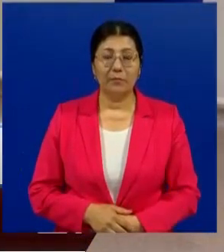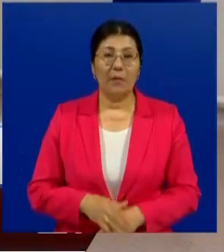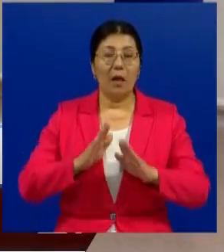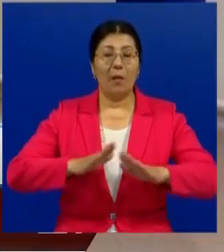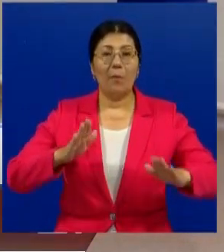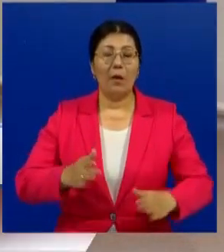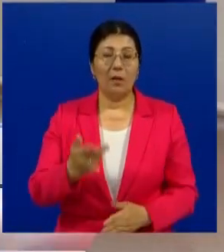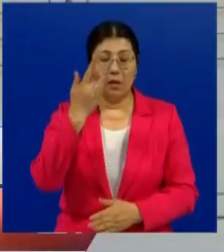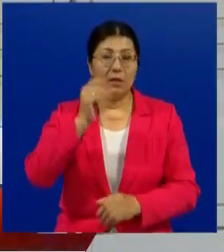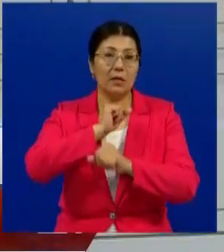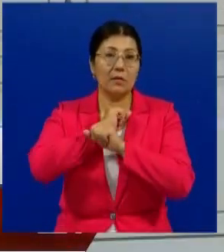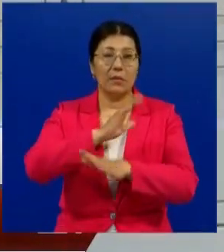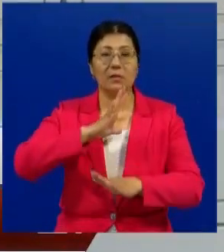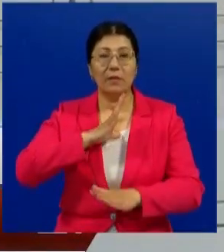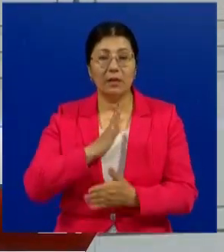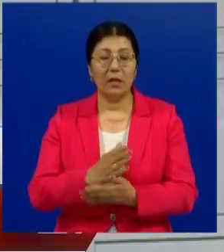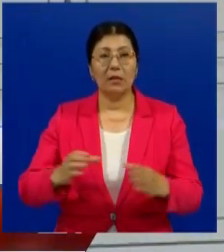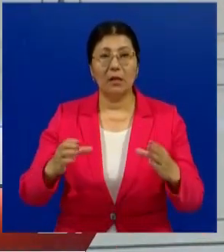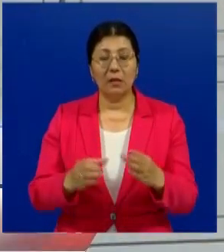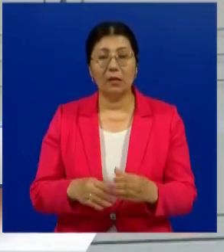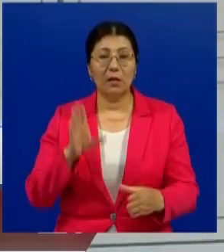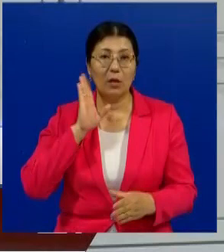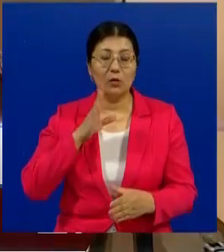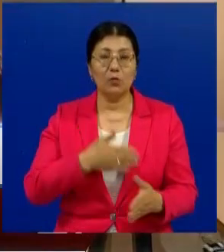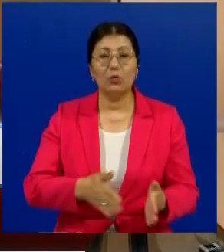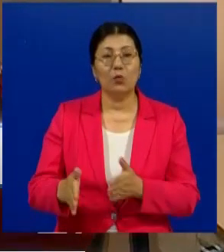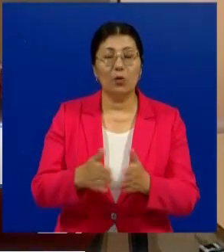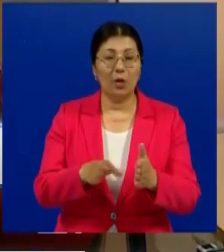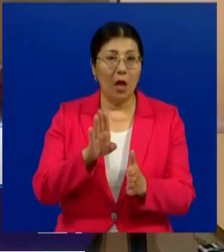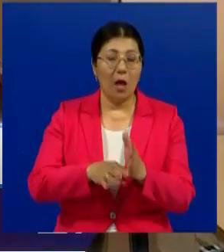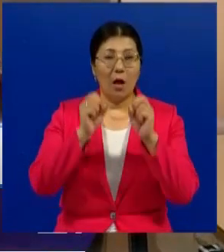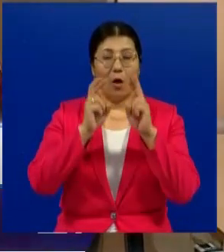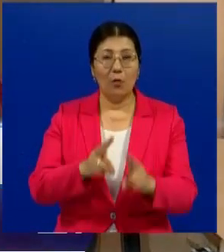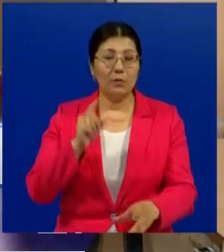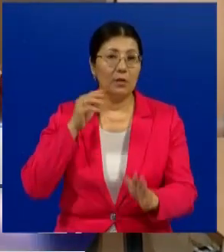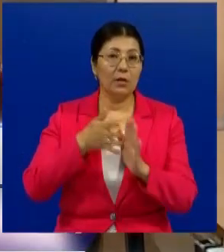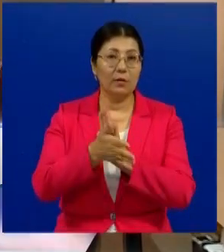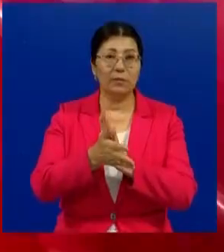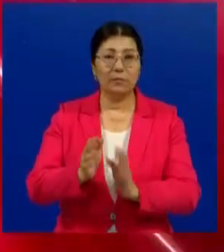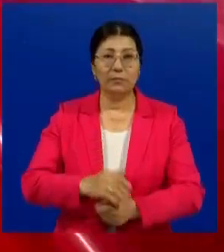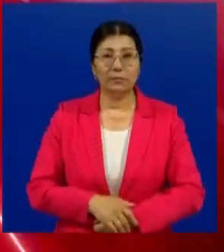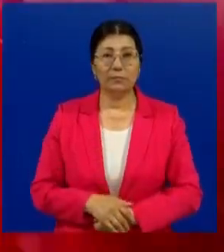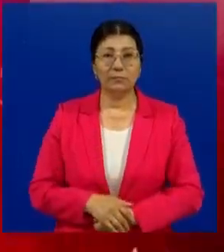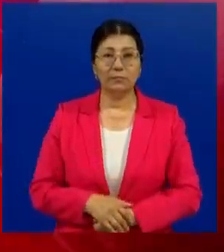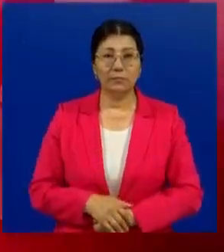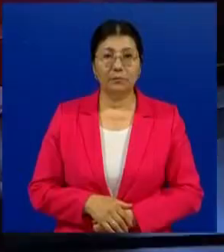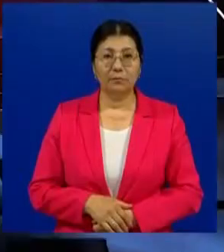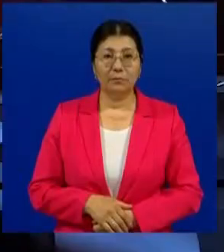Балалар жазғы демалысқа шықты. Мамандар от пен су, жол қауіпсіздігін ескертіп, түсіндірме жұмысын жүргізді.